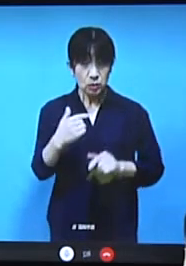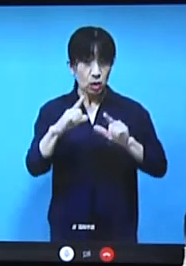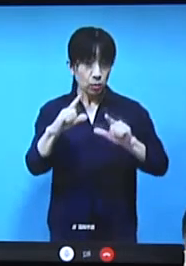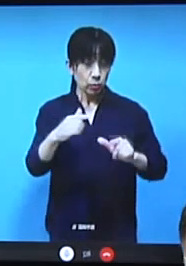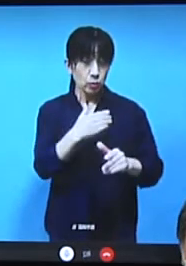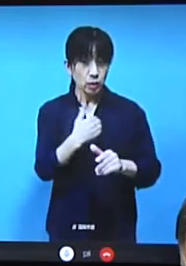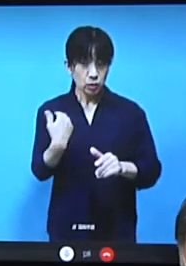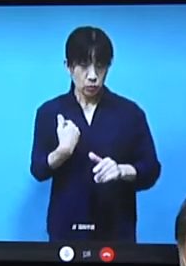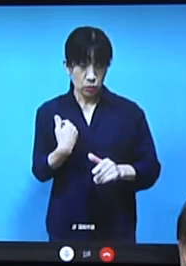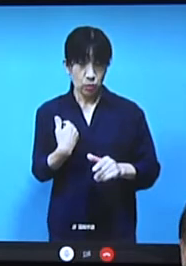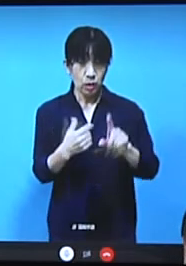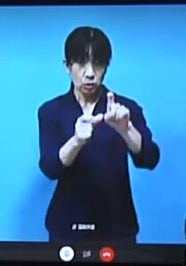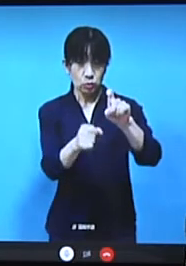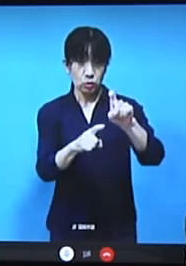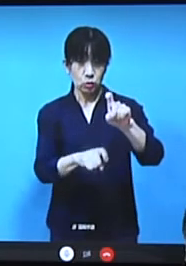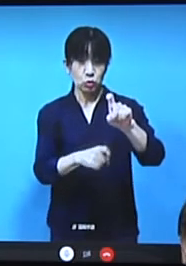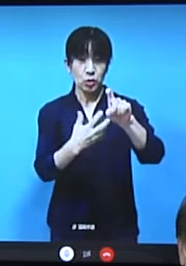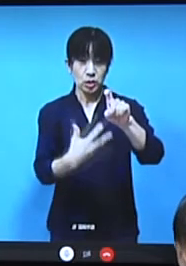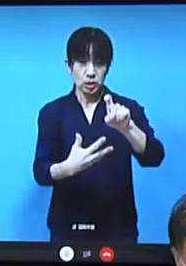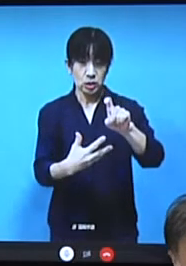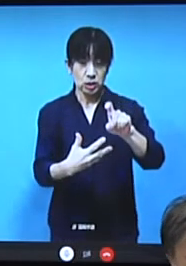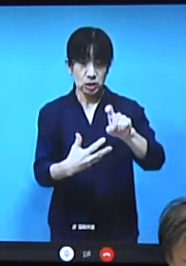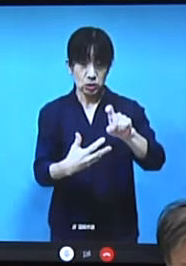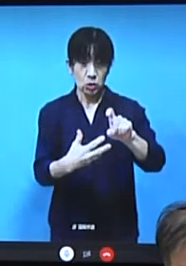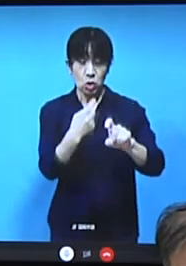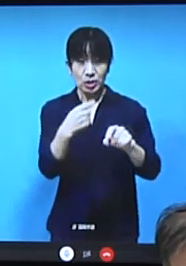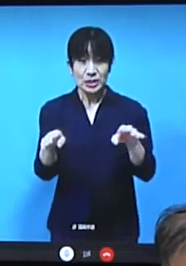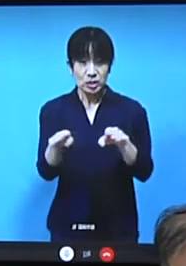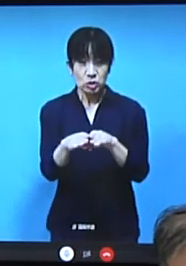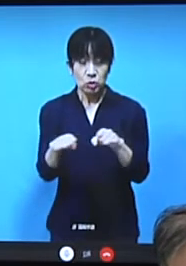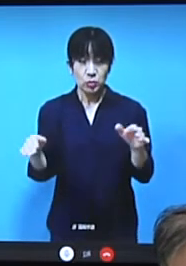休業をするというふうに発表されております。